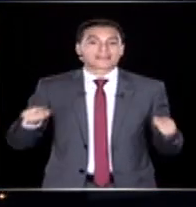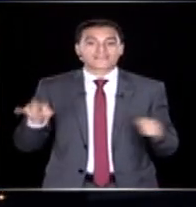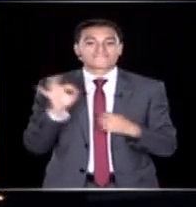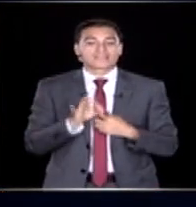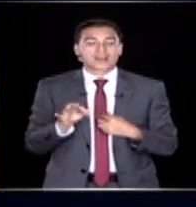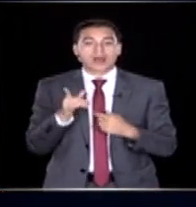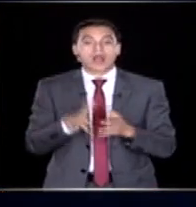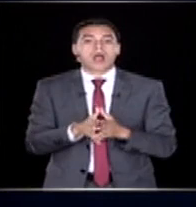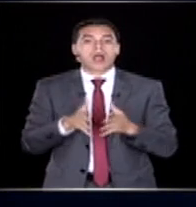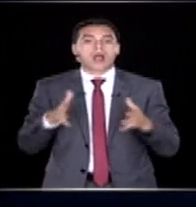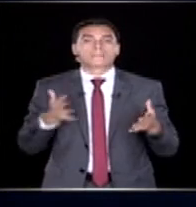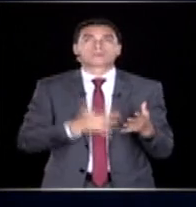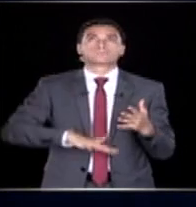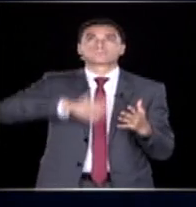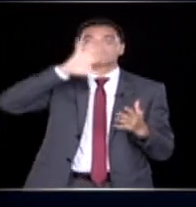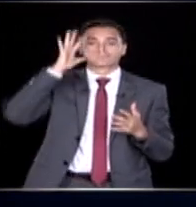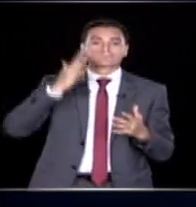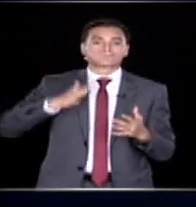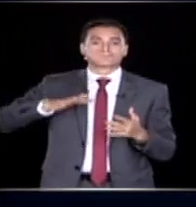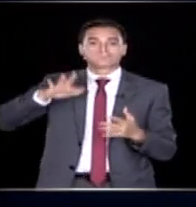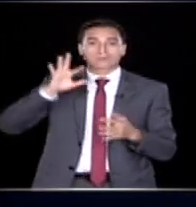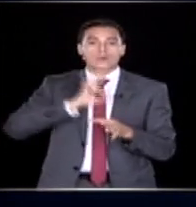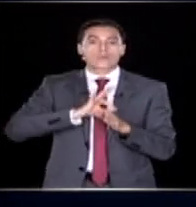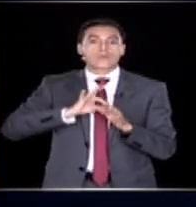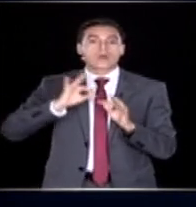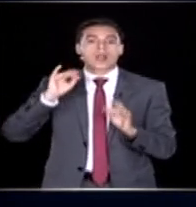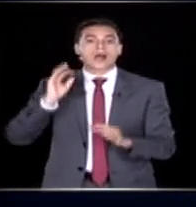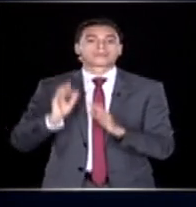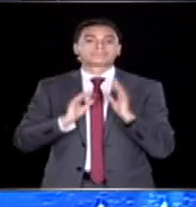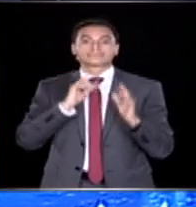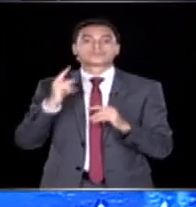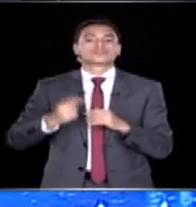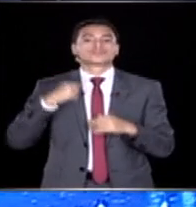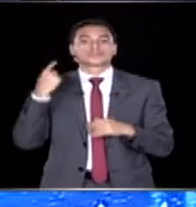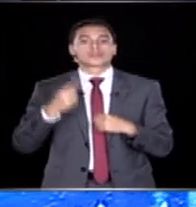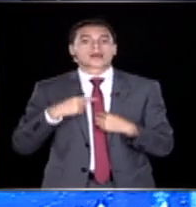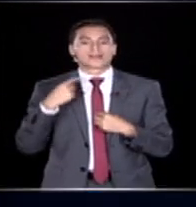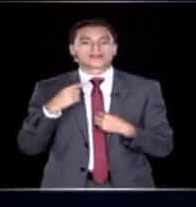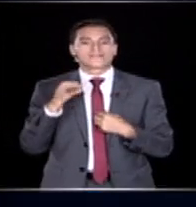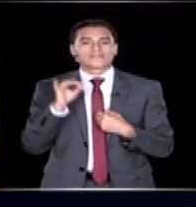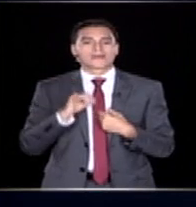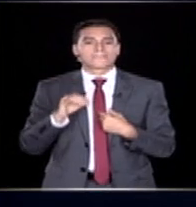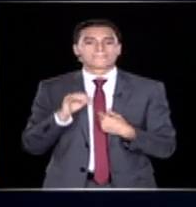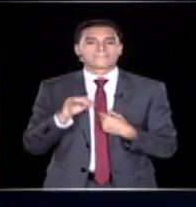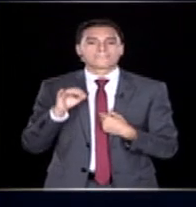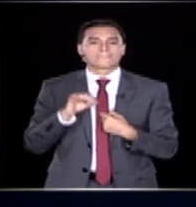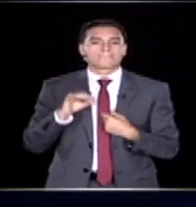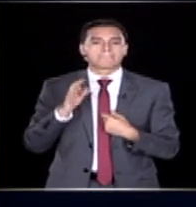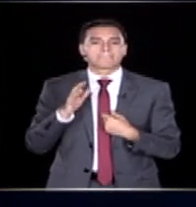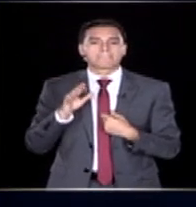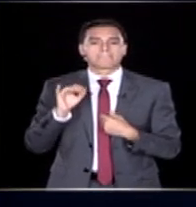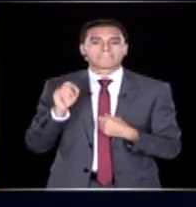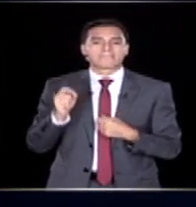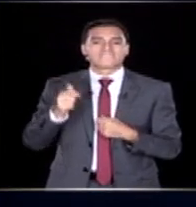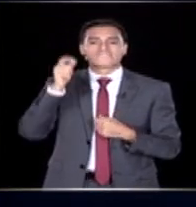أحد أكثر البراكين نشاطاً على الحدود. فنزويلا. فنزويلا.